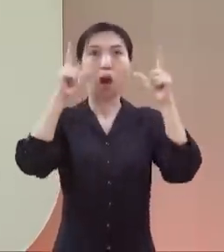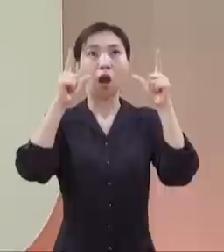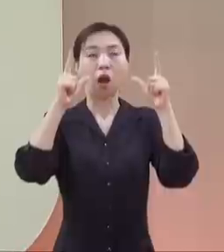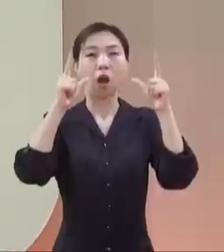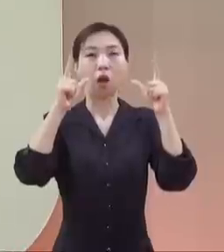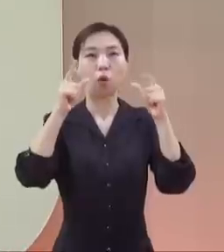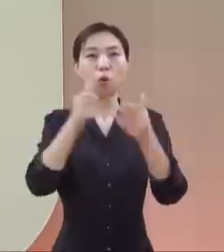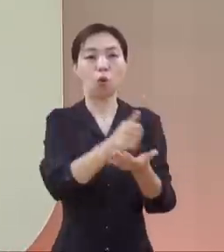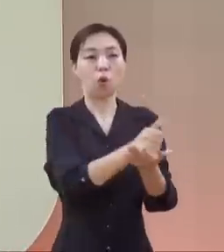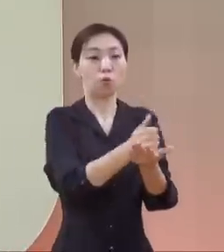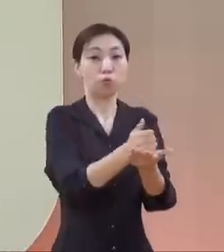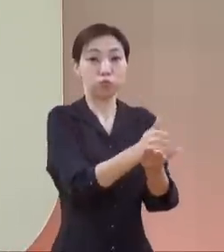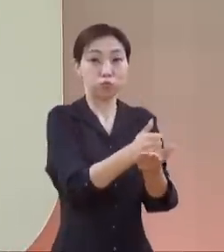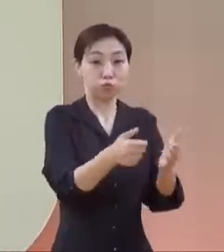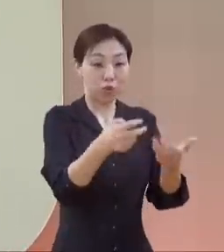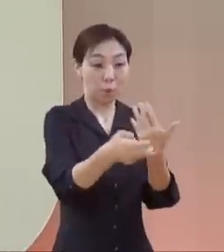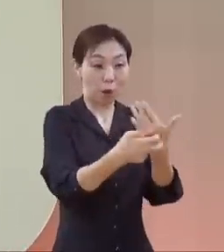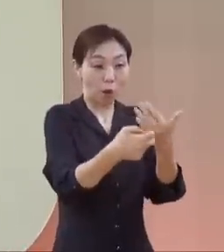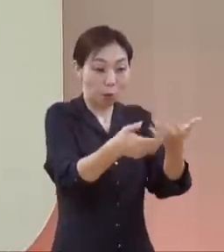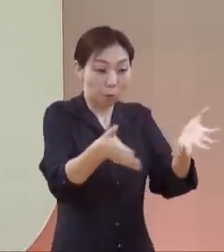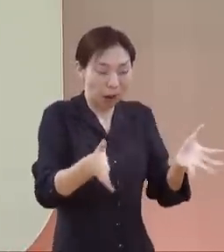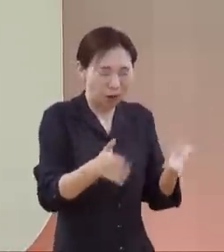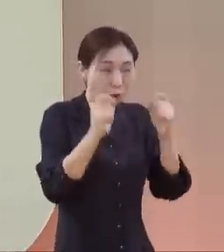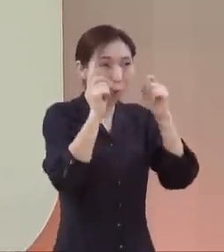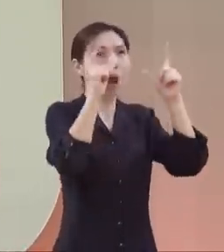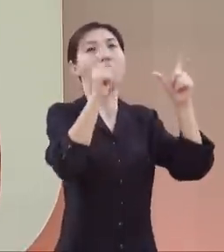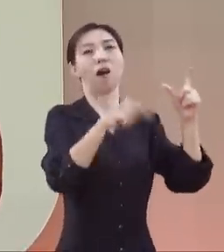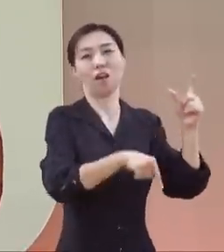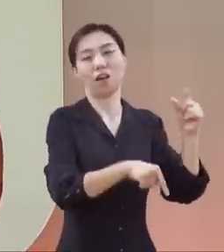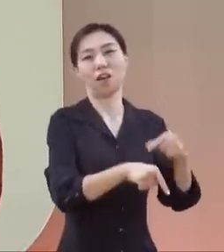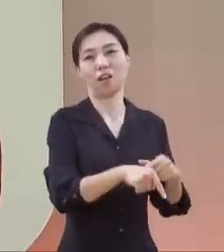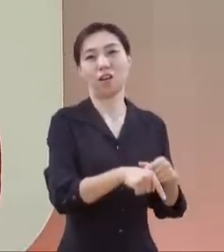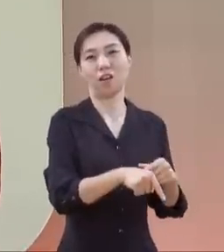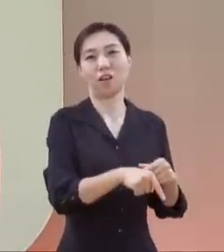탁 뜨셨더니 바로 병원 중환자실이었다